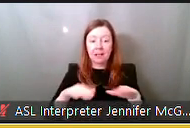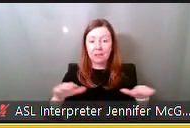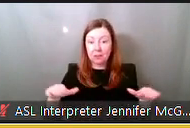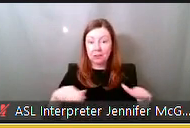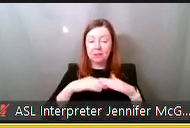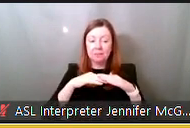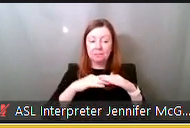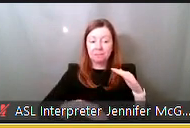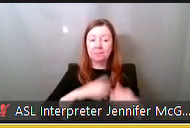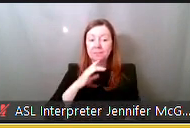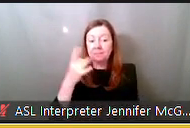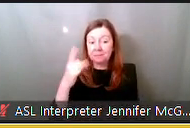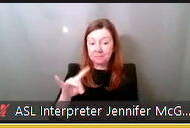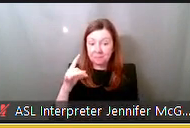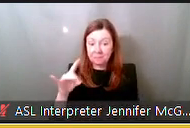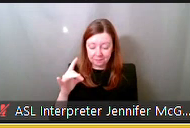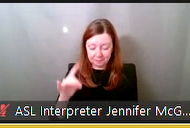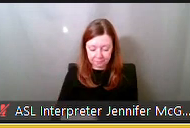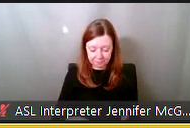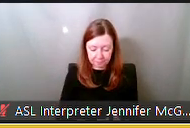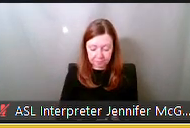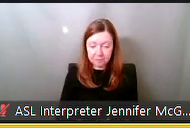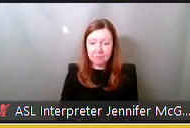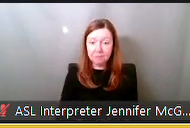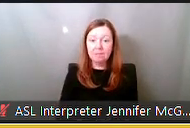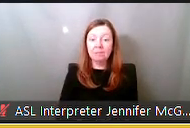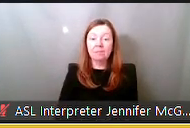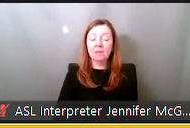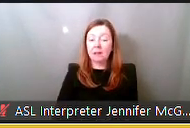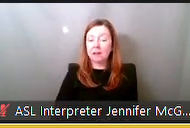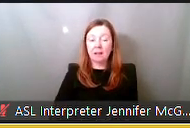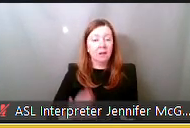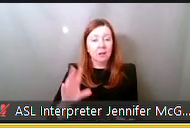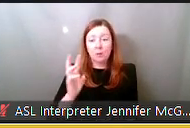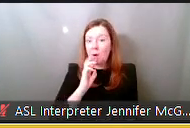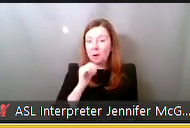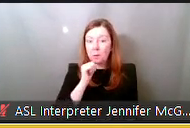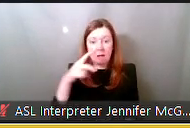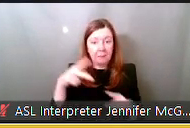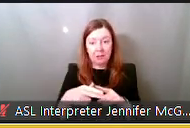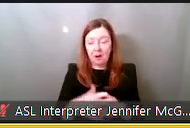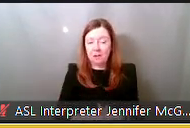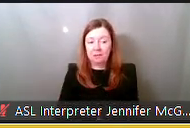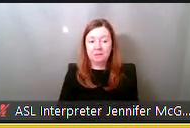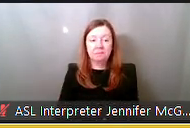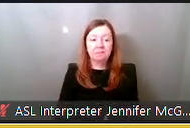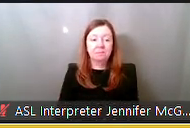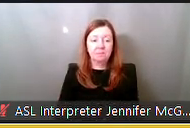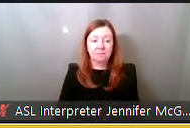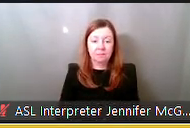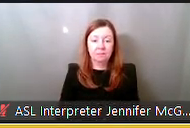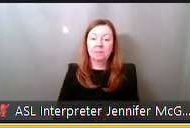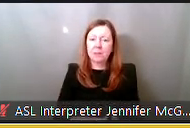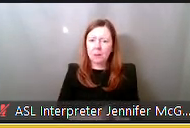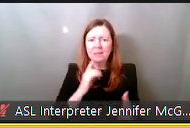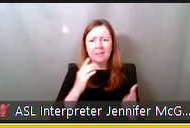上的。或者是说包括是有严重疾病的，还有